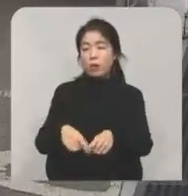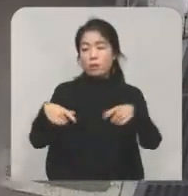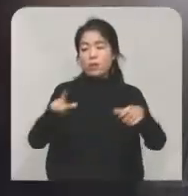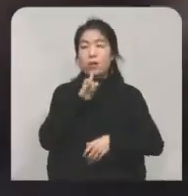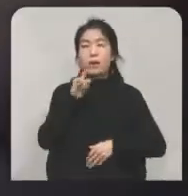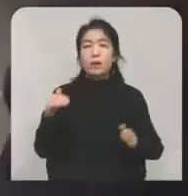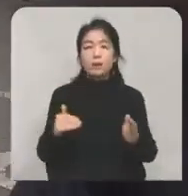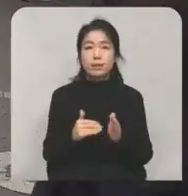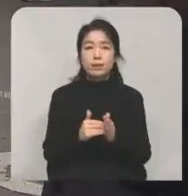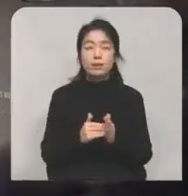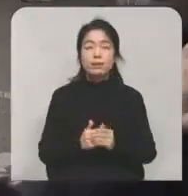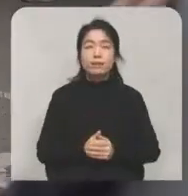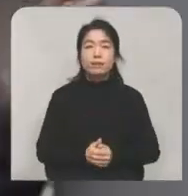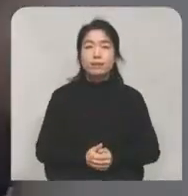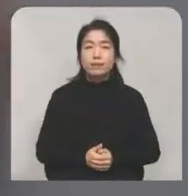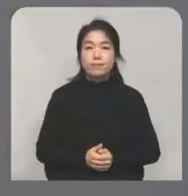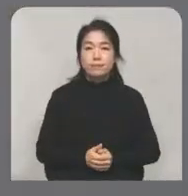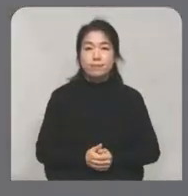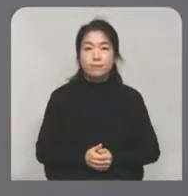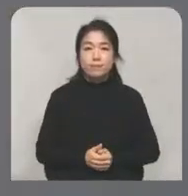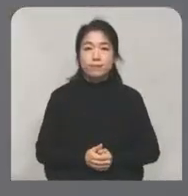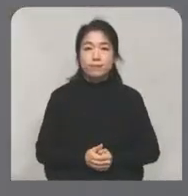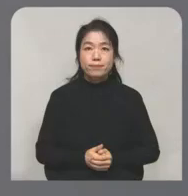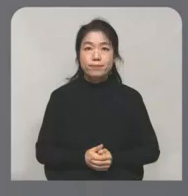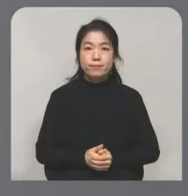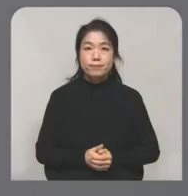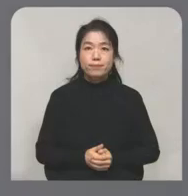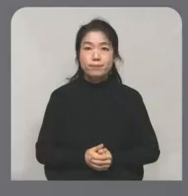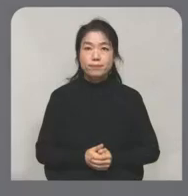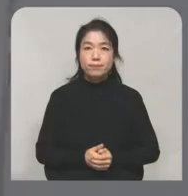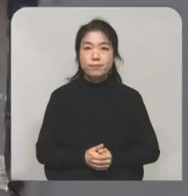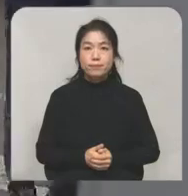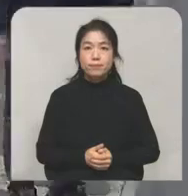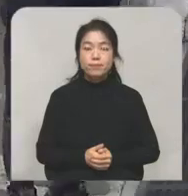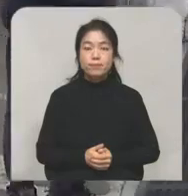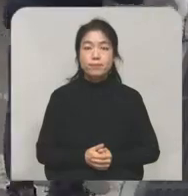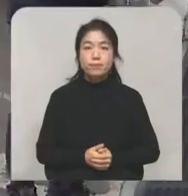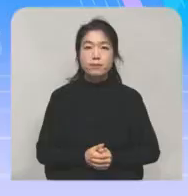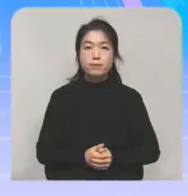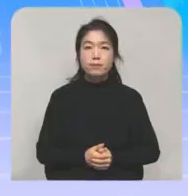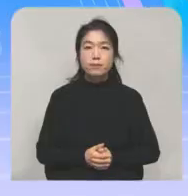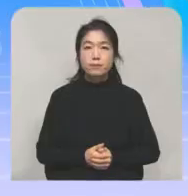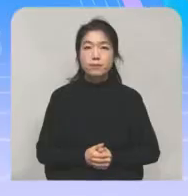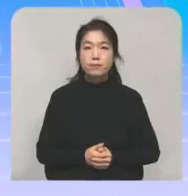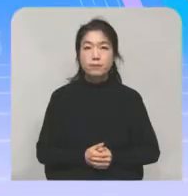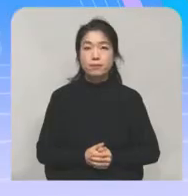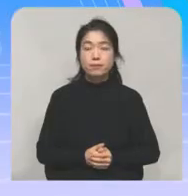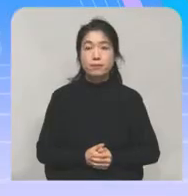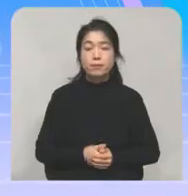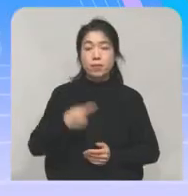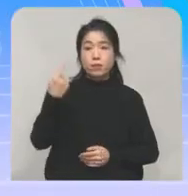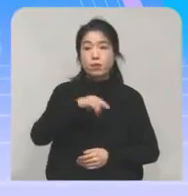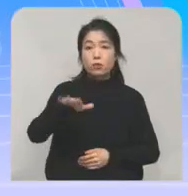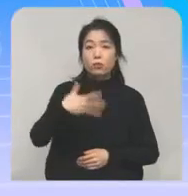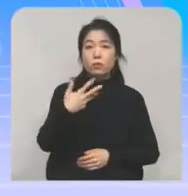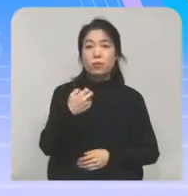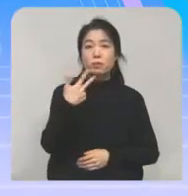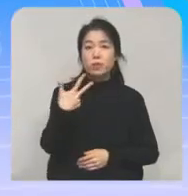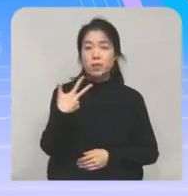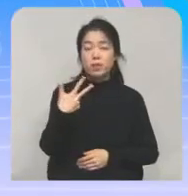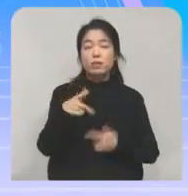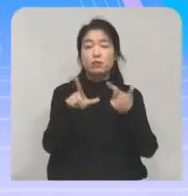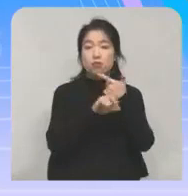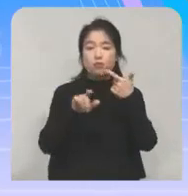전했습니다 지금까지 보도국에서 kbs 유스팀 정 됩니다 1987년 6월